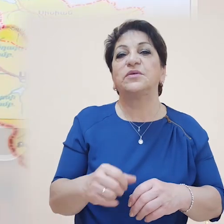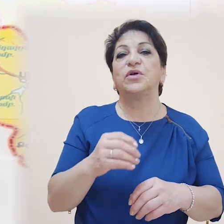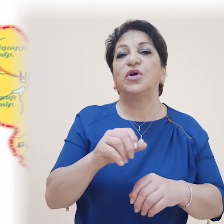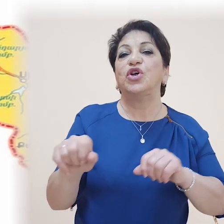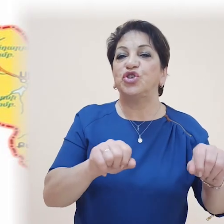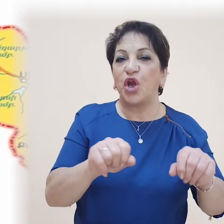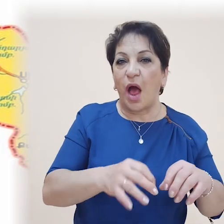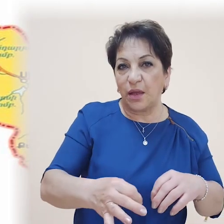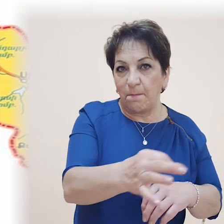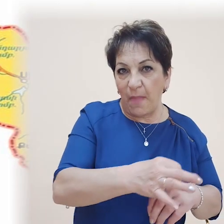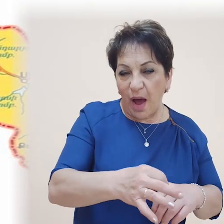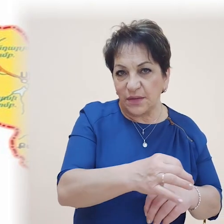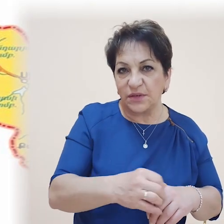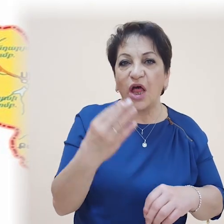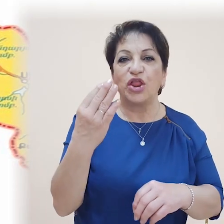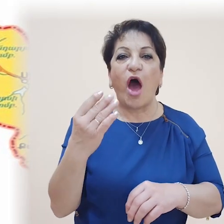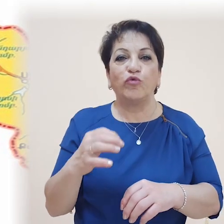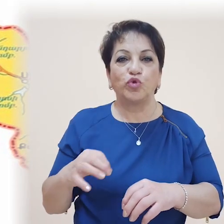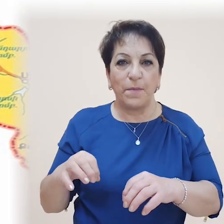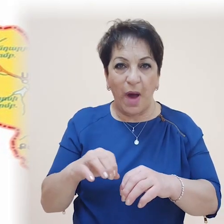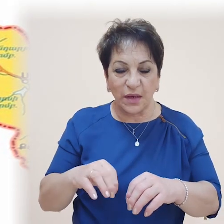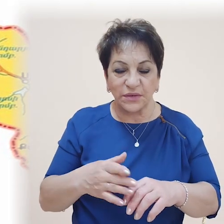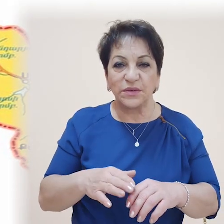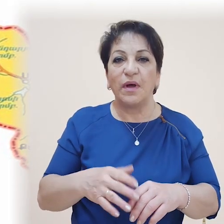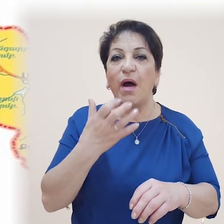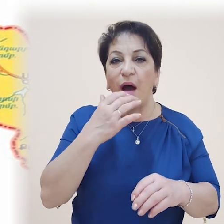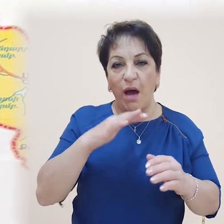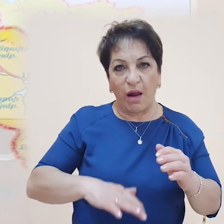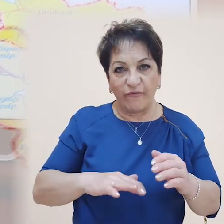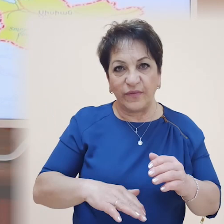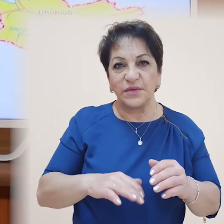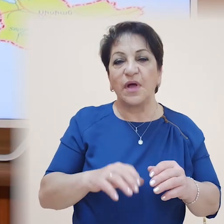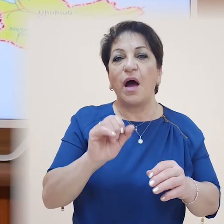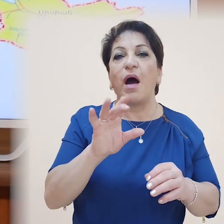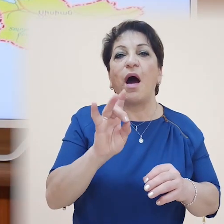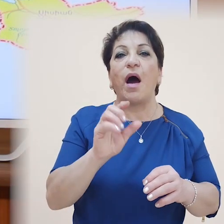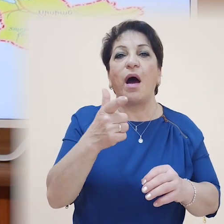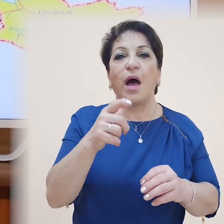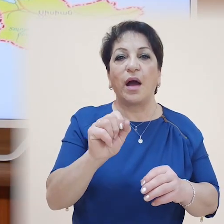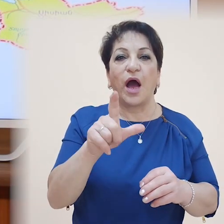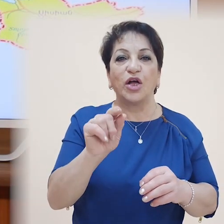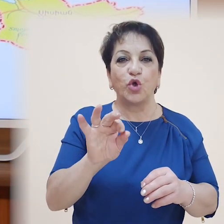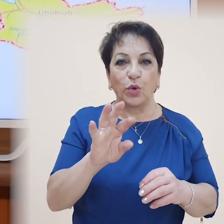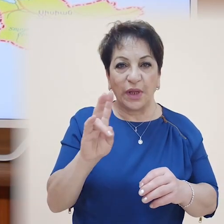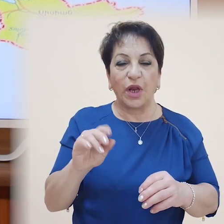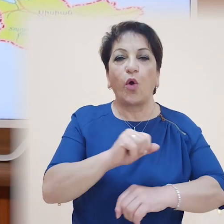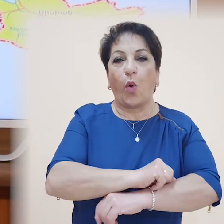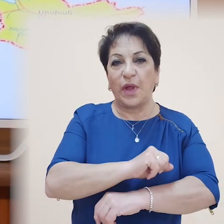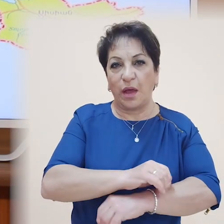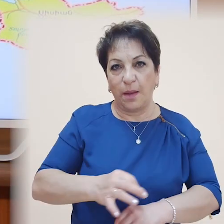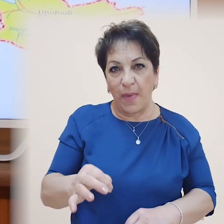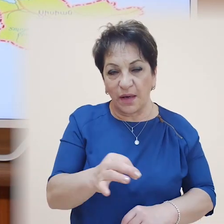շիրակի մարզին, արևելքից տավոշի մարզին։ Հարավից սահմանակցում է նաև առագածոտնի կոտայքի